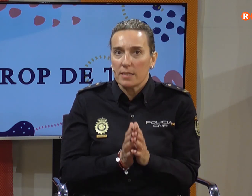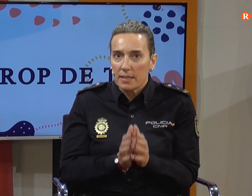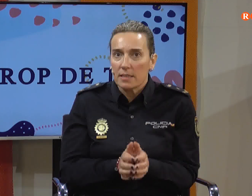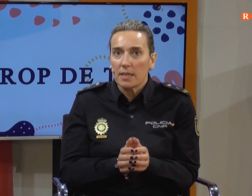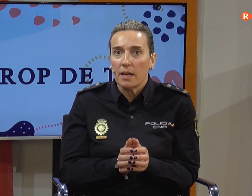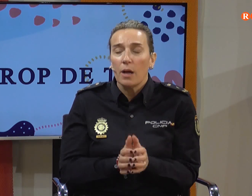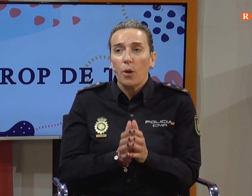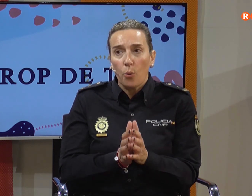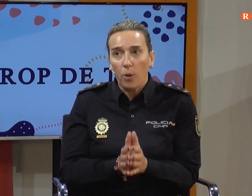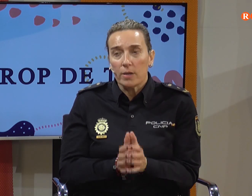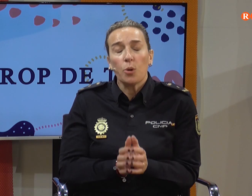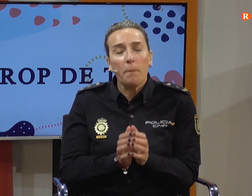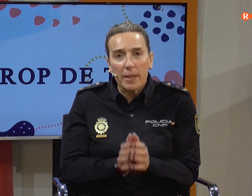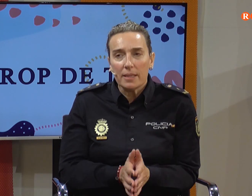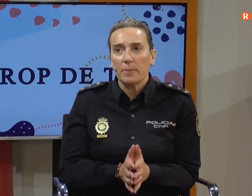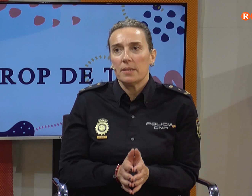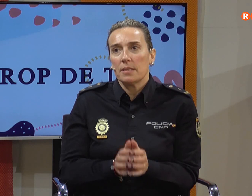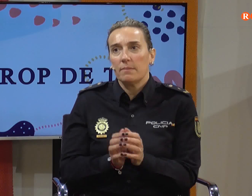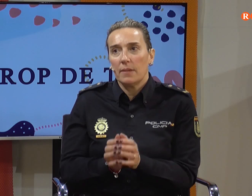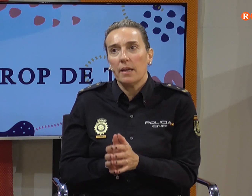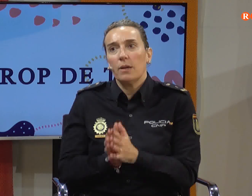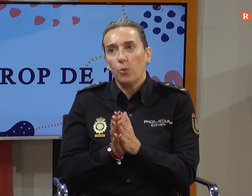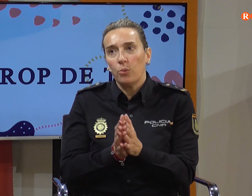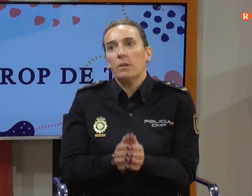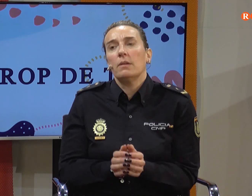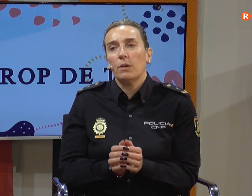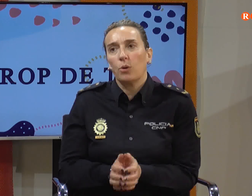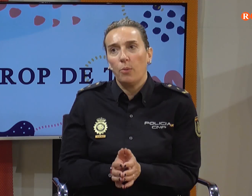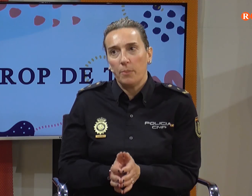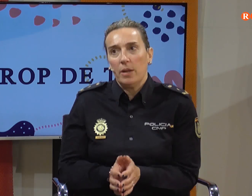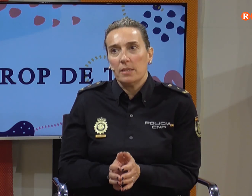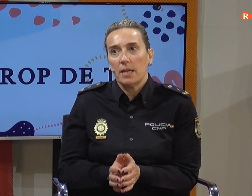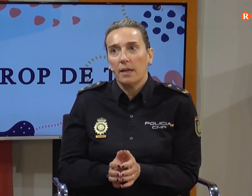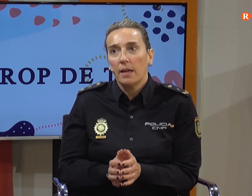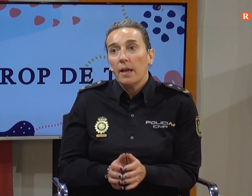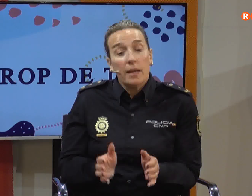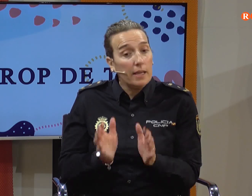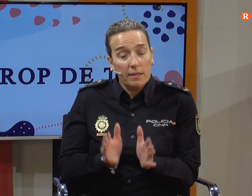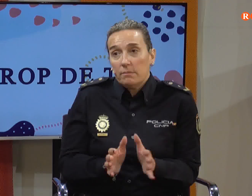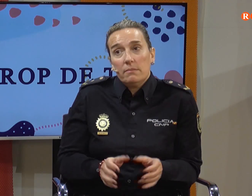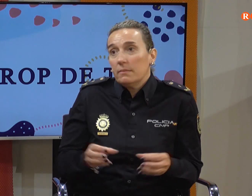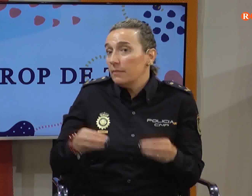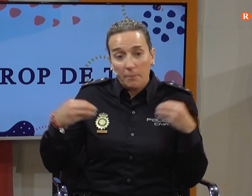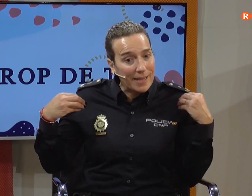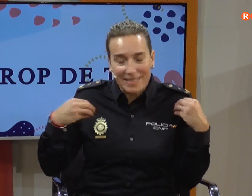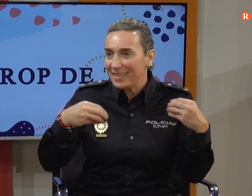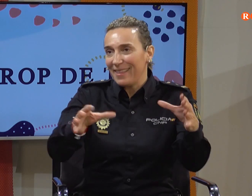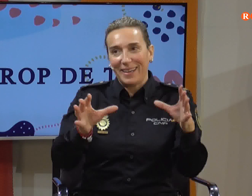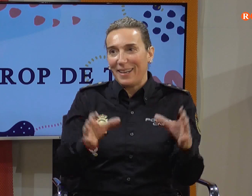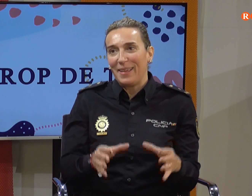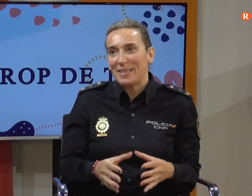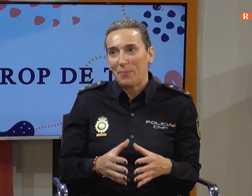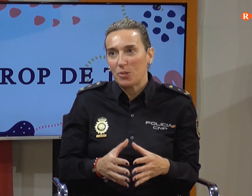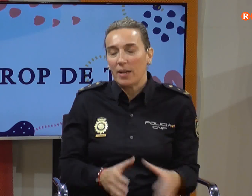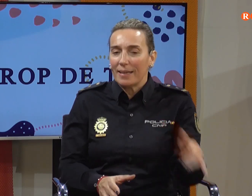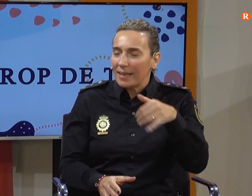oferir resistència quan són víctimes d'un robo amb violència. I mai eixir